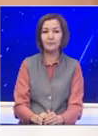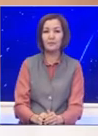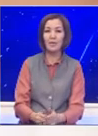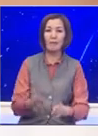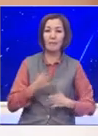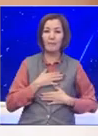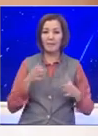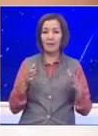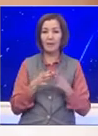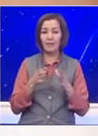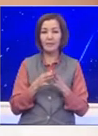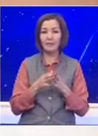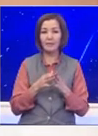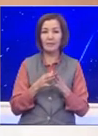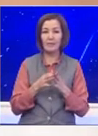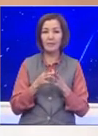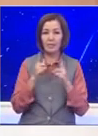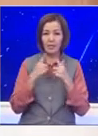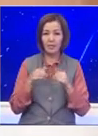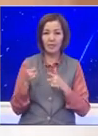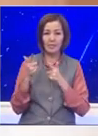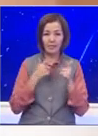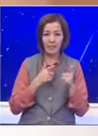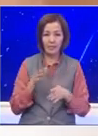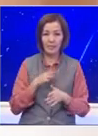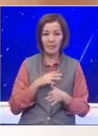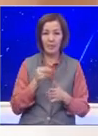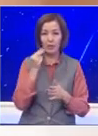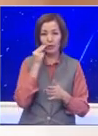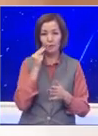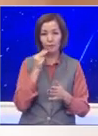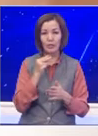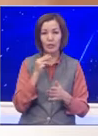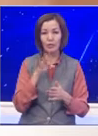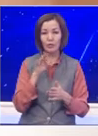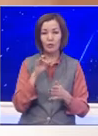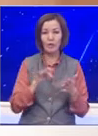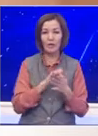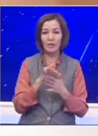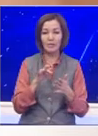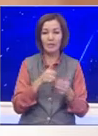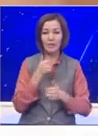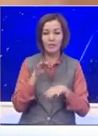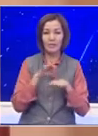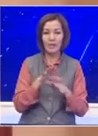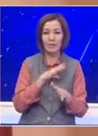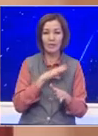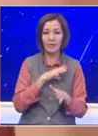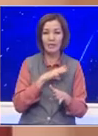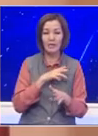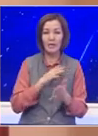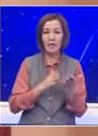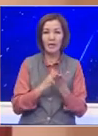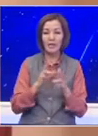Біз командамызды жасақта барнайы келдік. Осының алдында Шымкент қаласы мен Түркістанда өткен жарысқа қатысып қайттық. Байқағаным елімізде